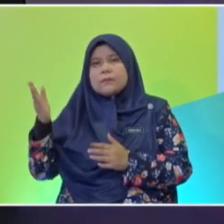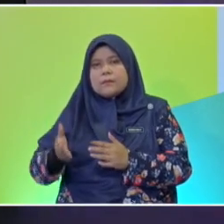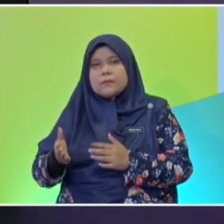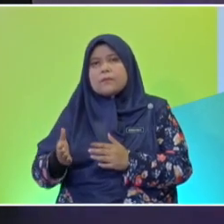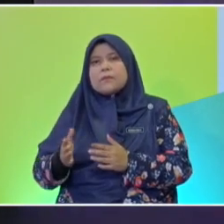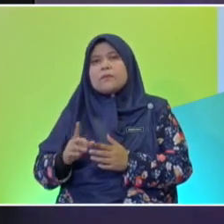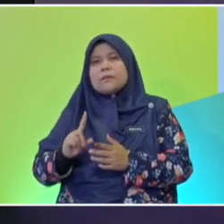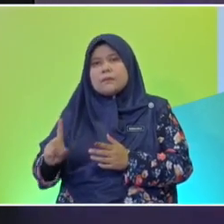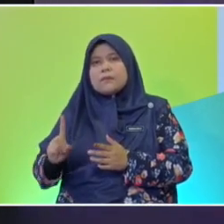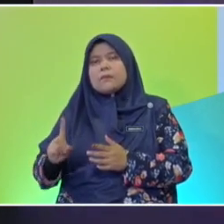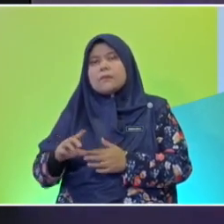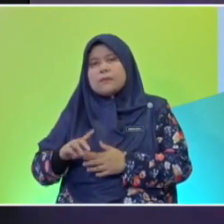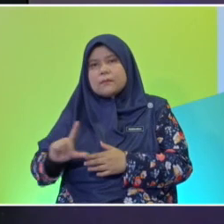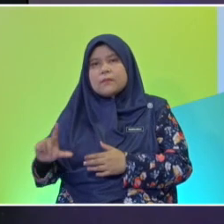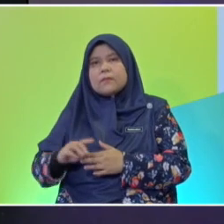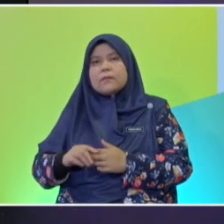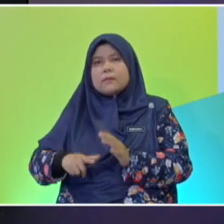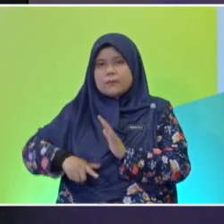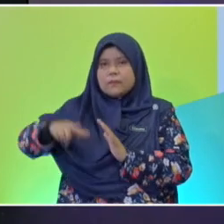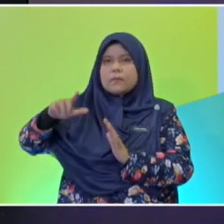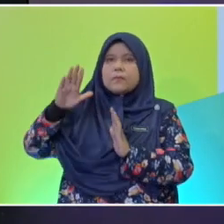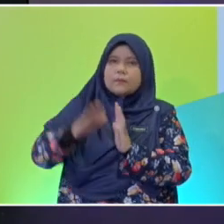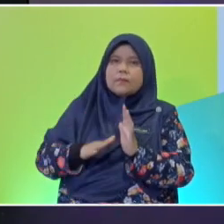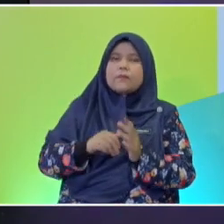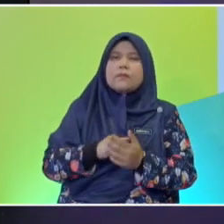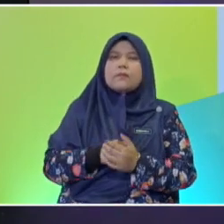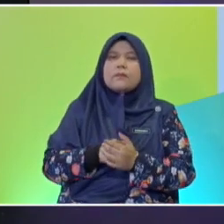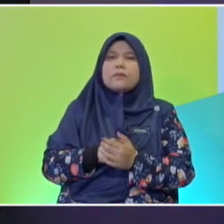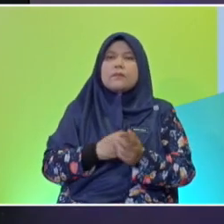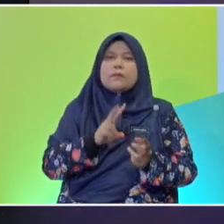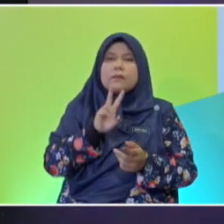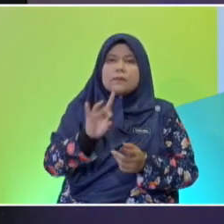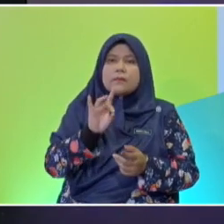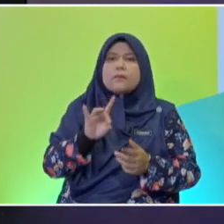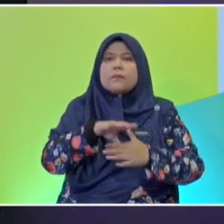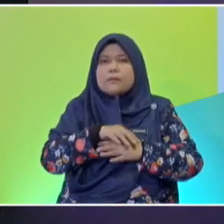1 liter lebih murah dibanding dengan lagi